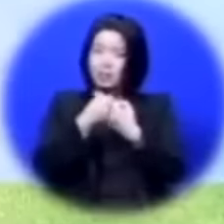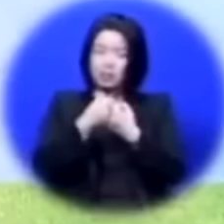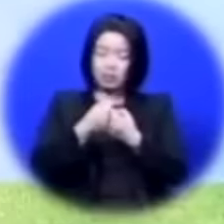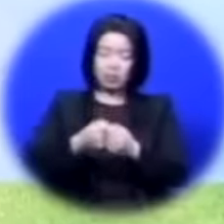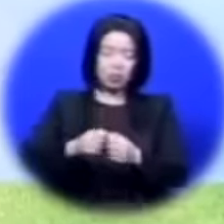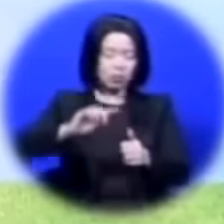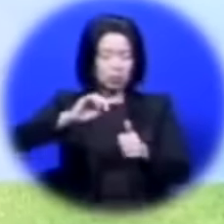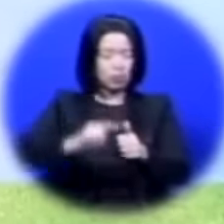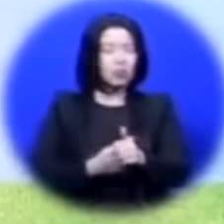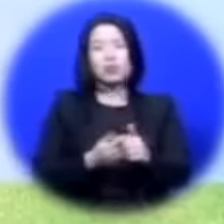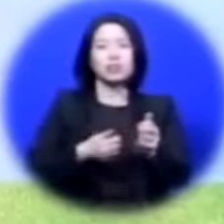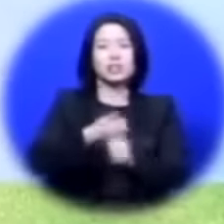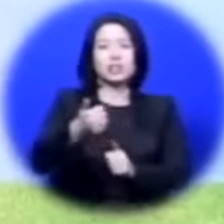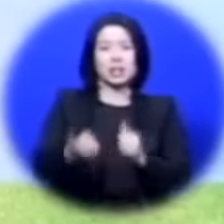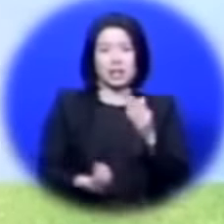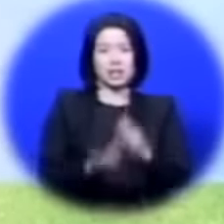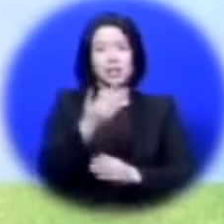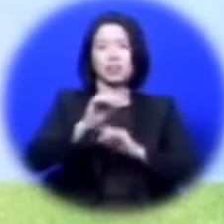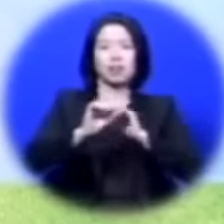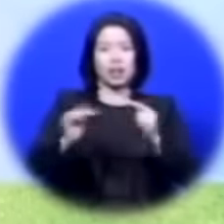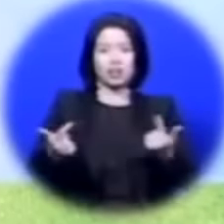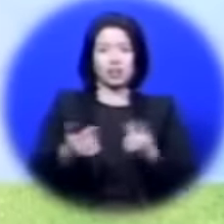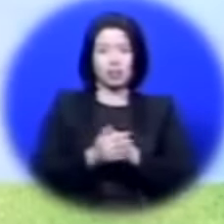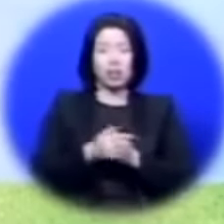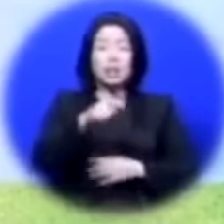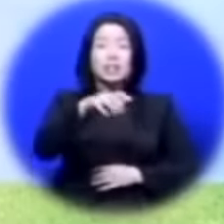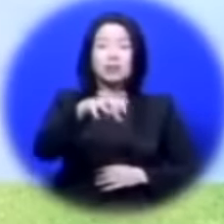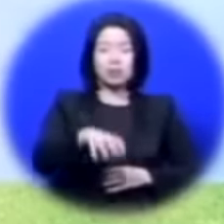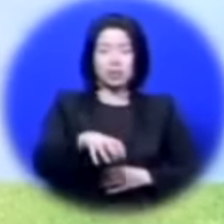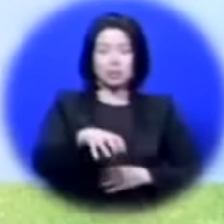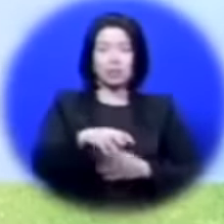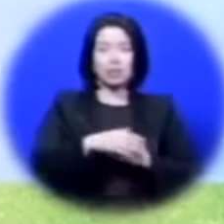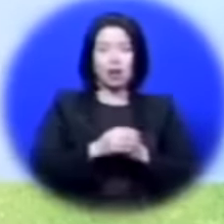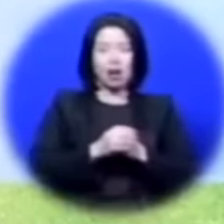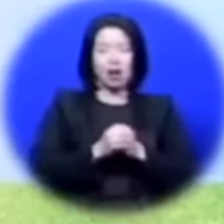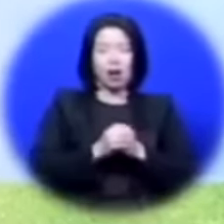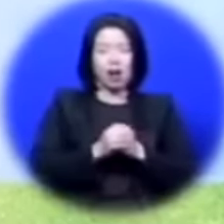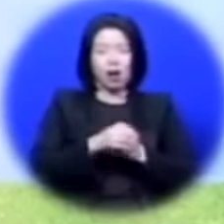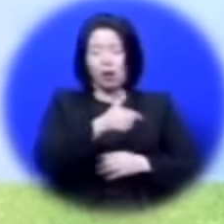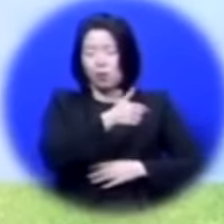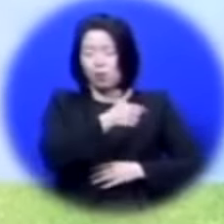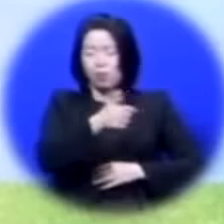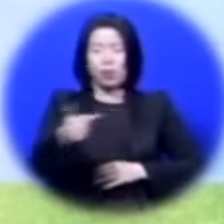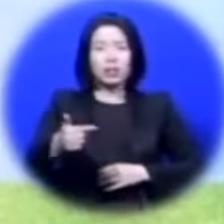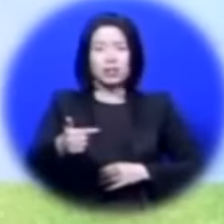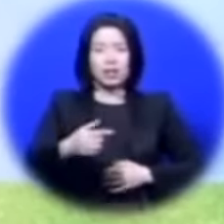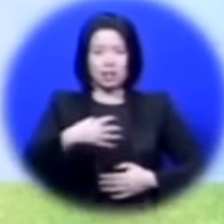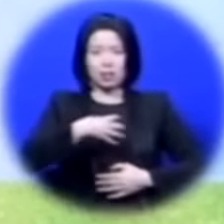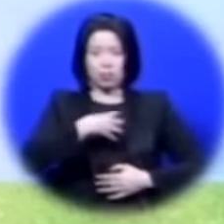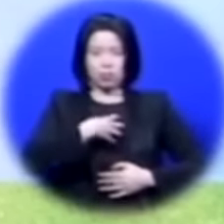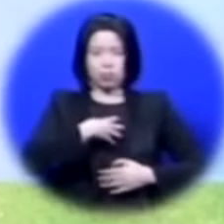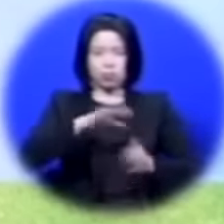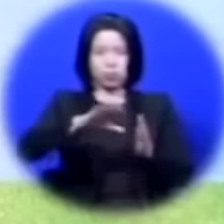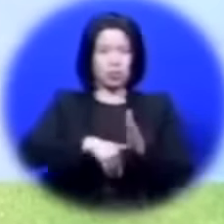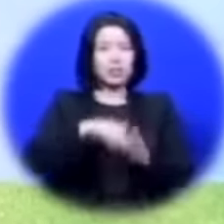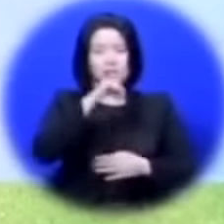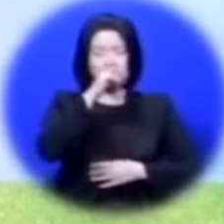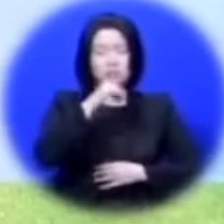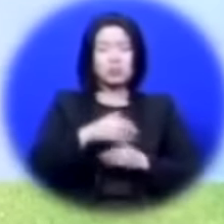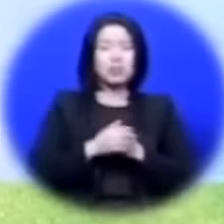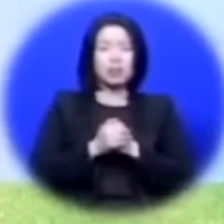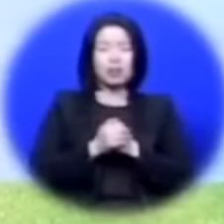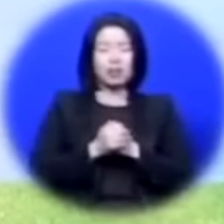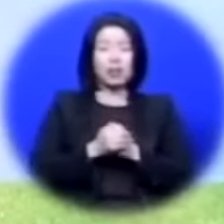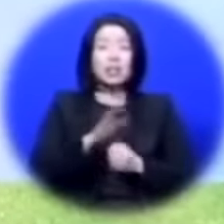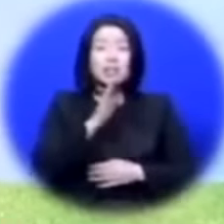일어난게 아니었다는 거예요 거기에는 굉장한 위기가 있었습니다 아